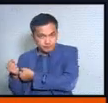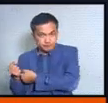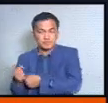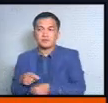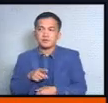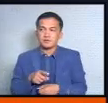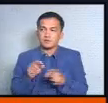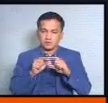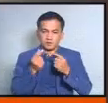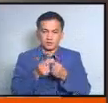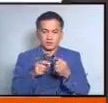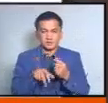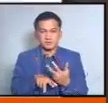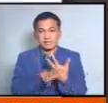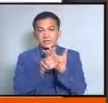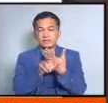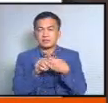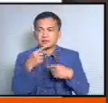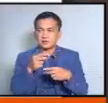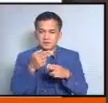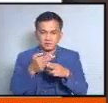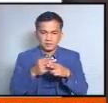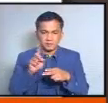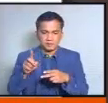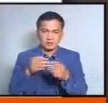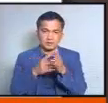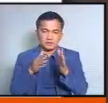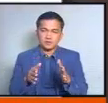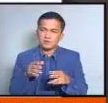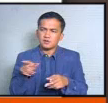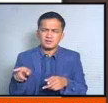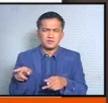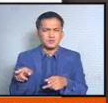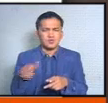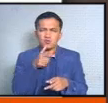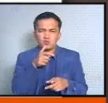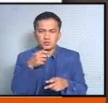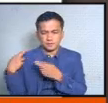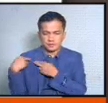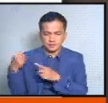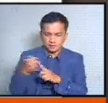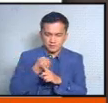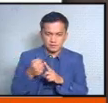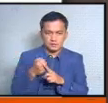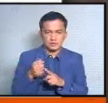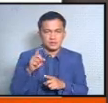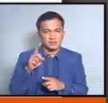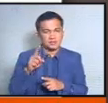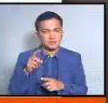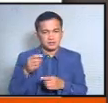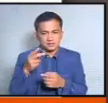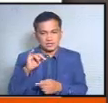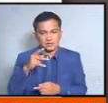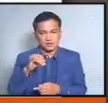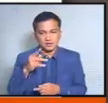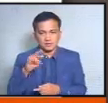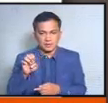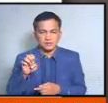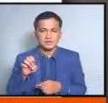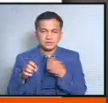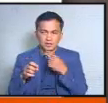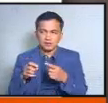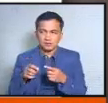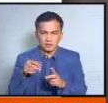Sa group chat naman, nabanggit ang pangalan ng isa pang estudyante na siya raw ng gulpi sa neophyte. Natukoy ng dalawang estudyante